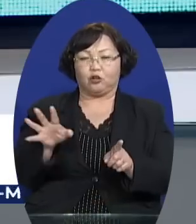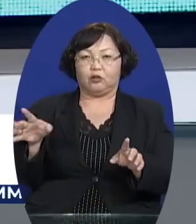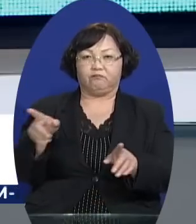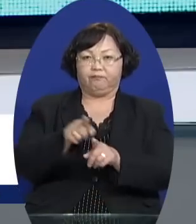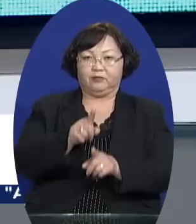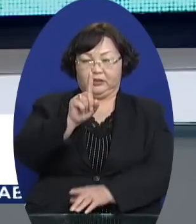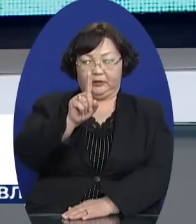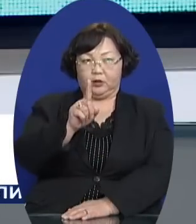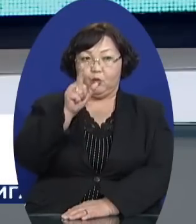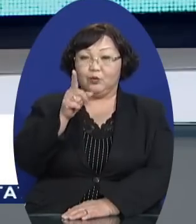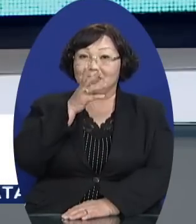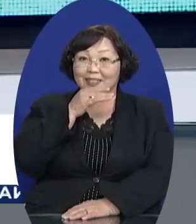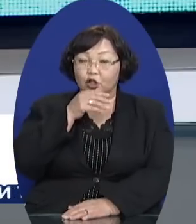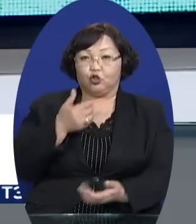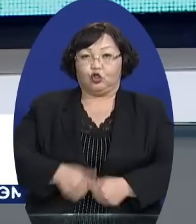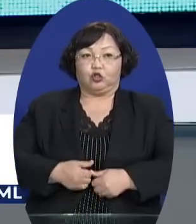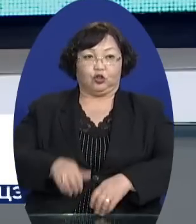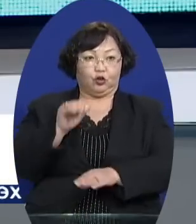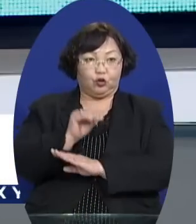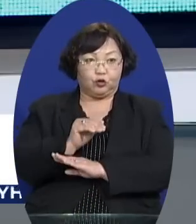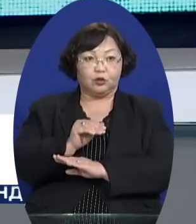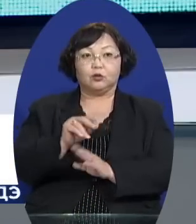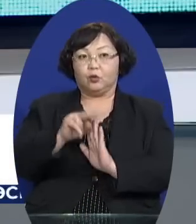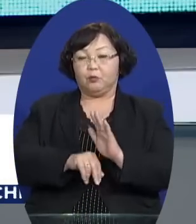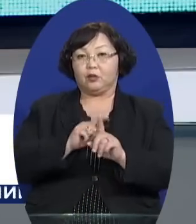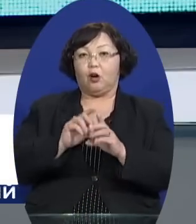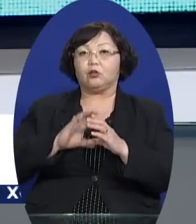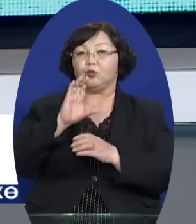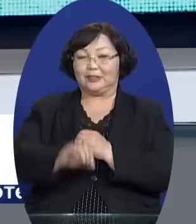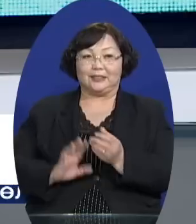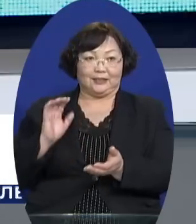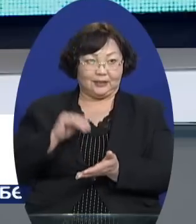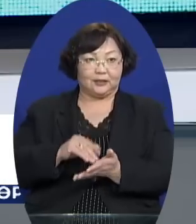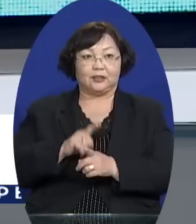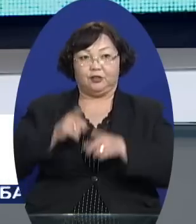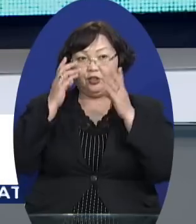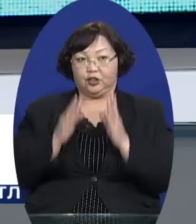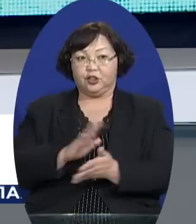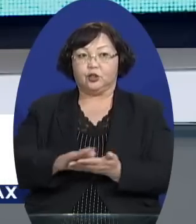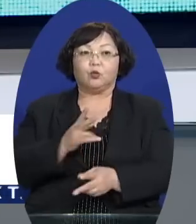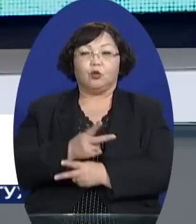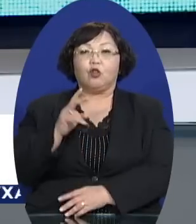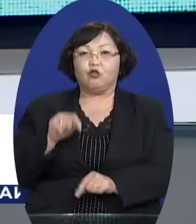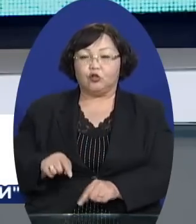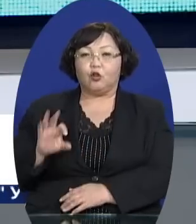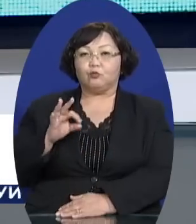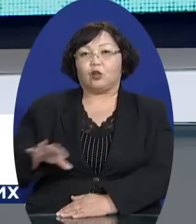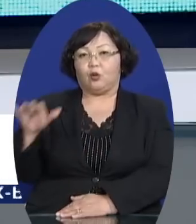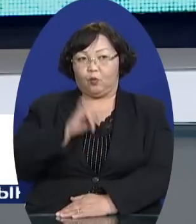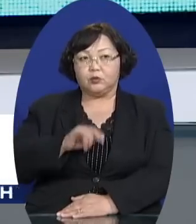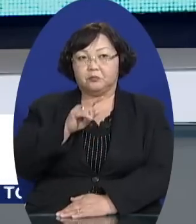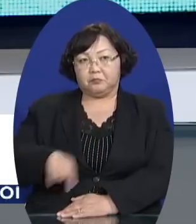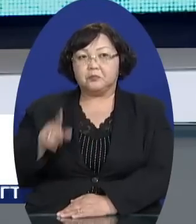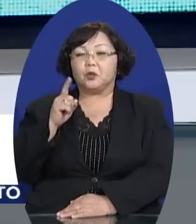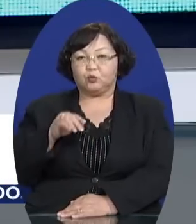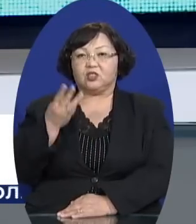насыг зөвхөн төрсөн өдрөөр нь тооцож олон улсын стандартыг барьхаар заасан шинэ хууль өнөөдрөөс Өмнө Солонгост хүчин төгөлдөр болж мөрдөгдөж эхэлж